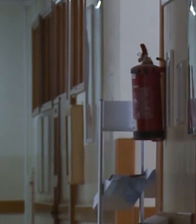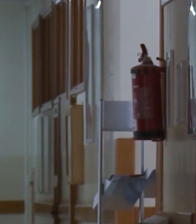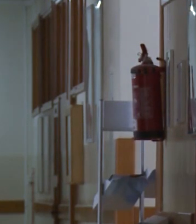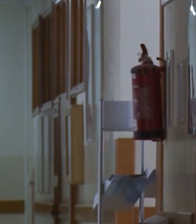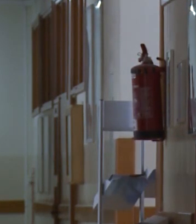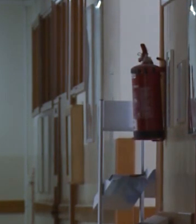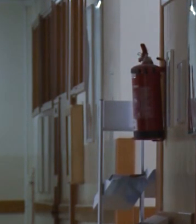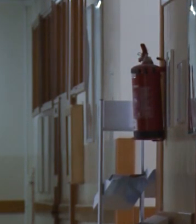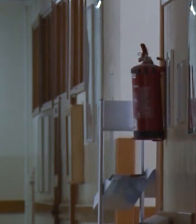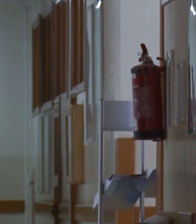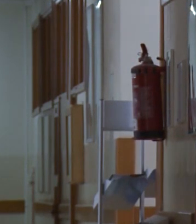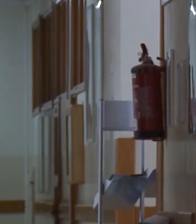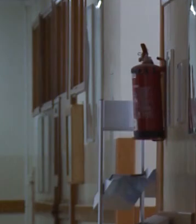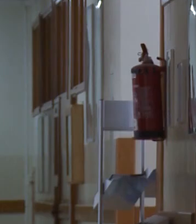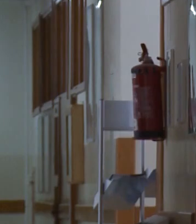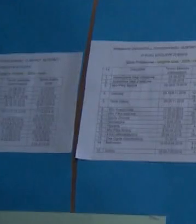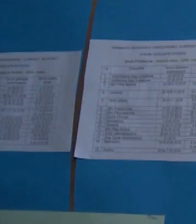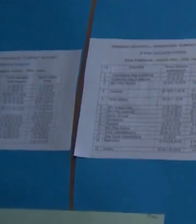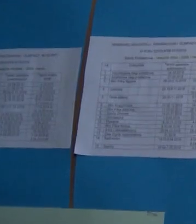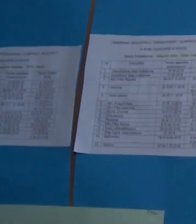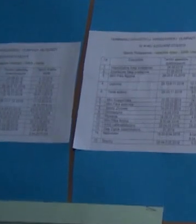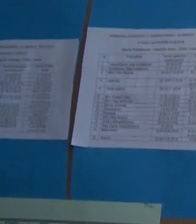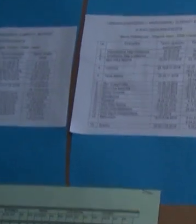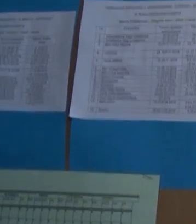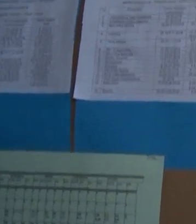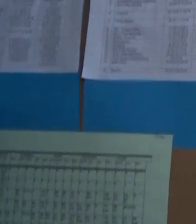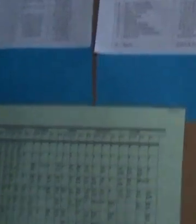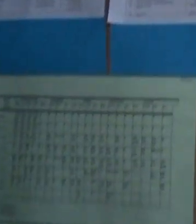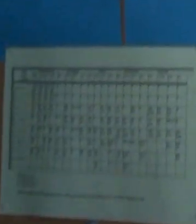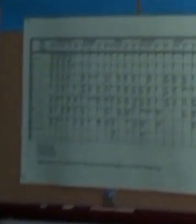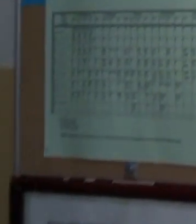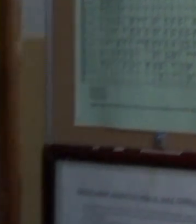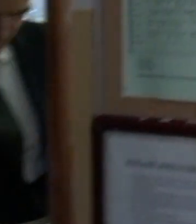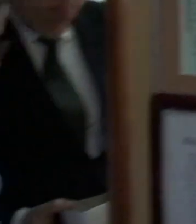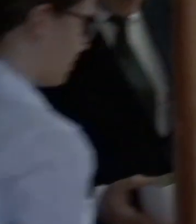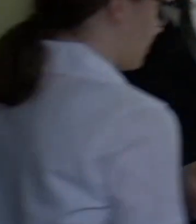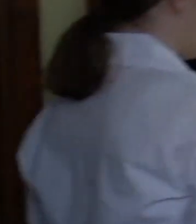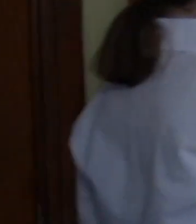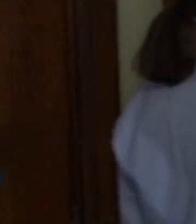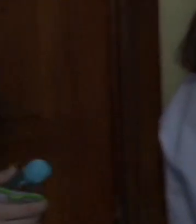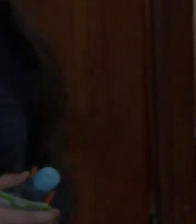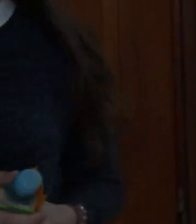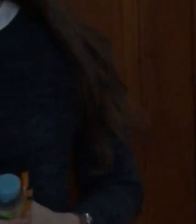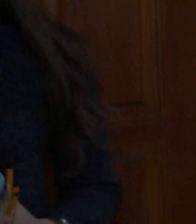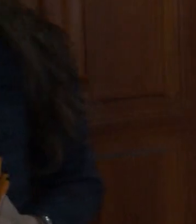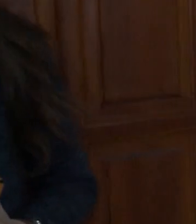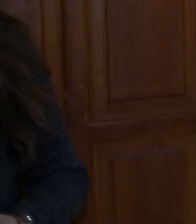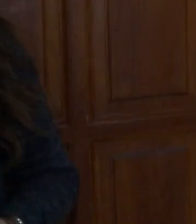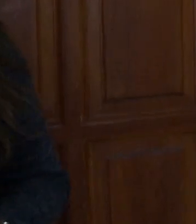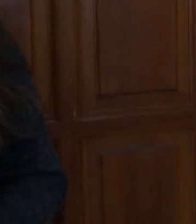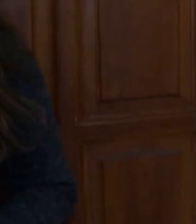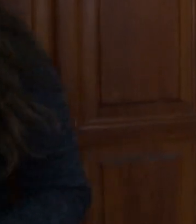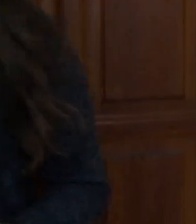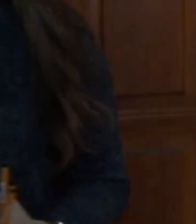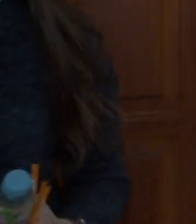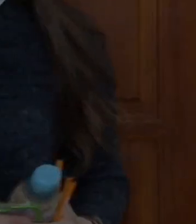w szkołach. Od 1 czerwca takie konsultacje będą umożliwione wszystkim uczniom. Od 17 maja dzieci poniżej